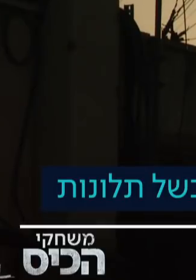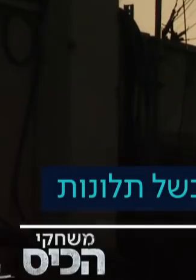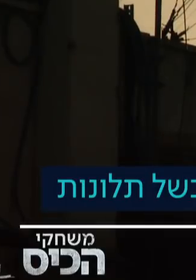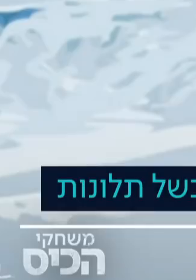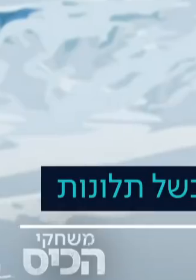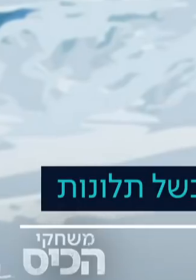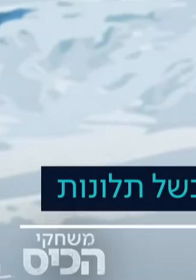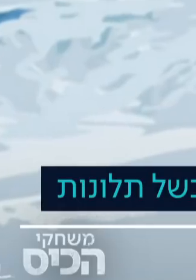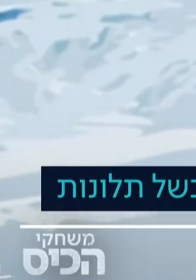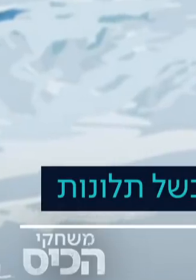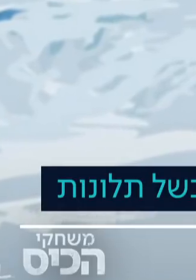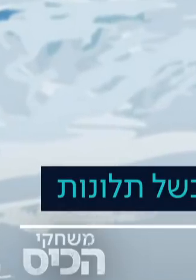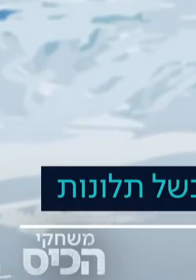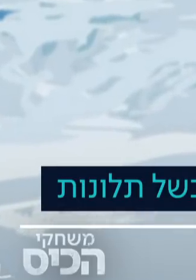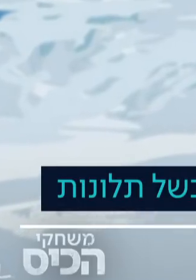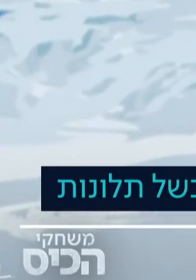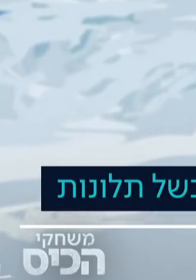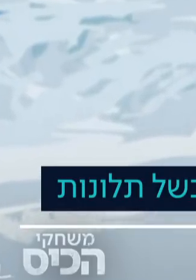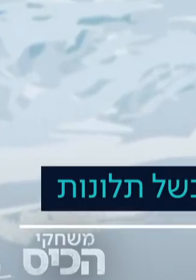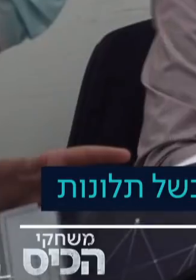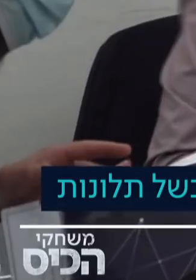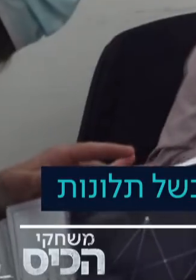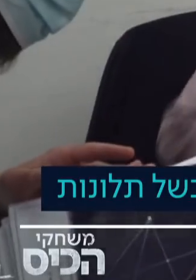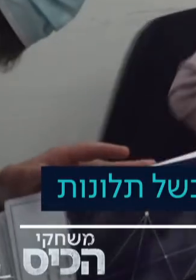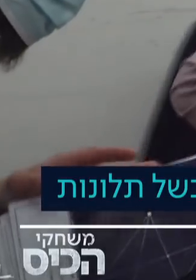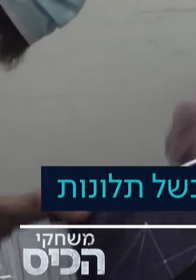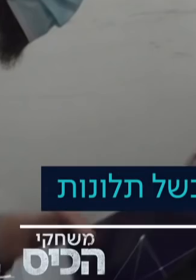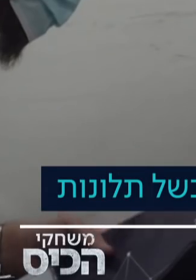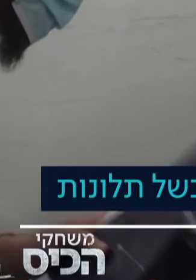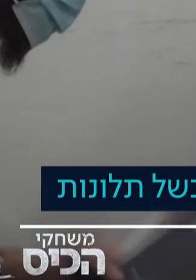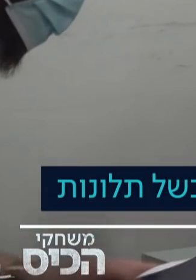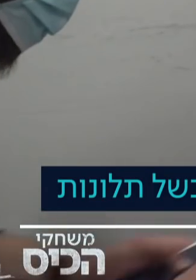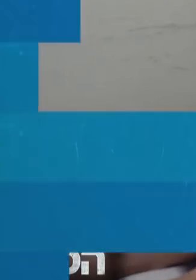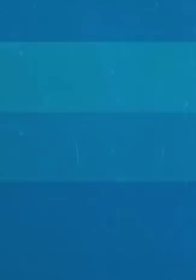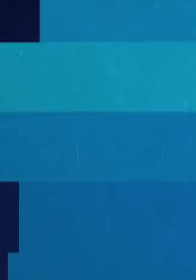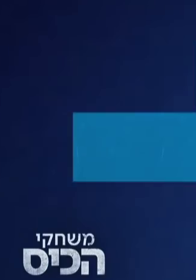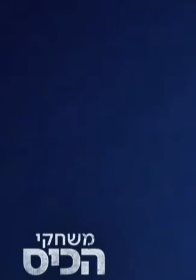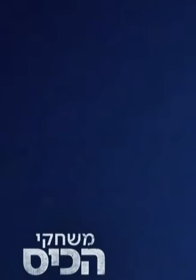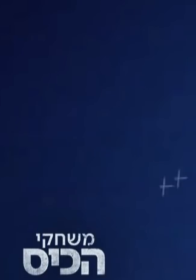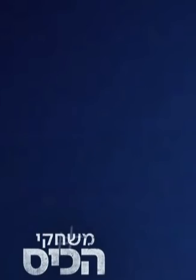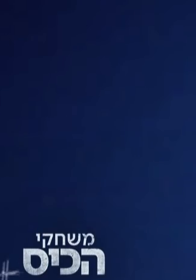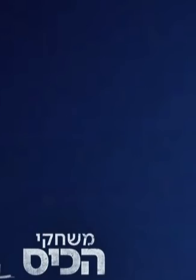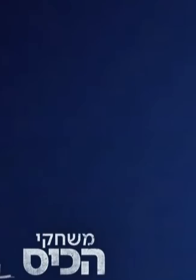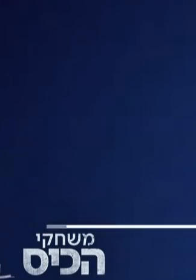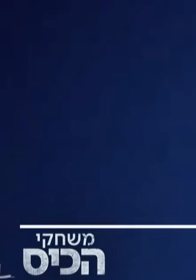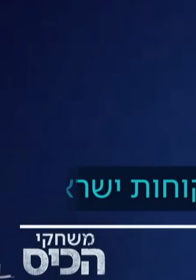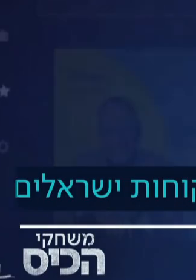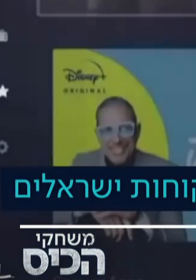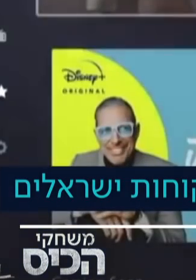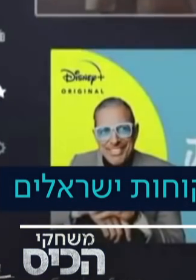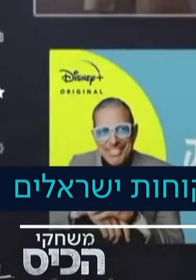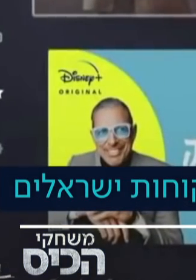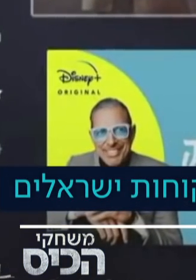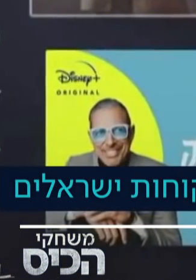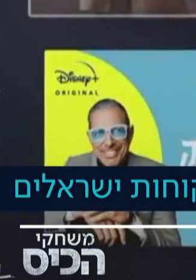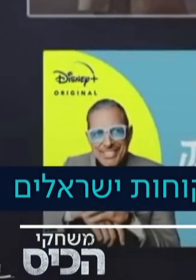אייס אמורה לעשות חשבון נפש ולשפר את ההתנהלות שלה. אם לא, יהיו צעדי המשך. וגם דיסני